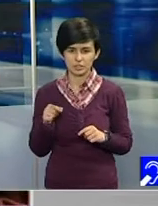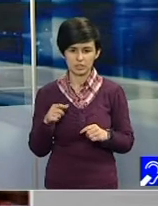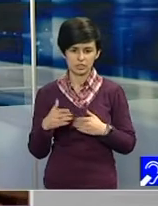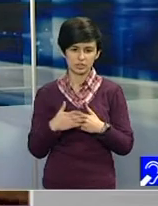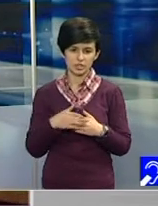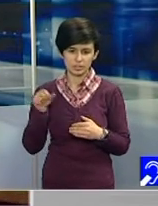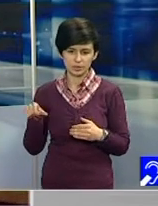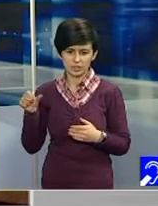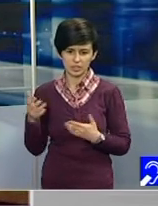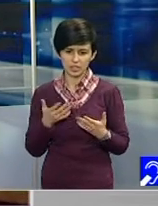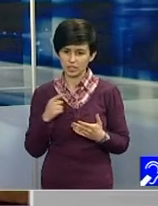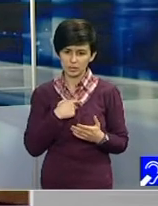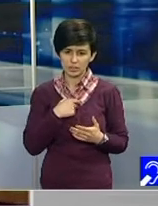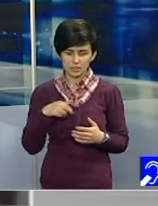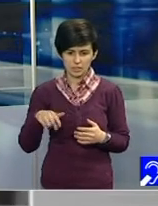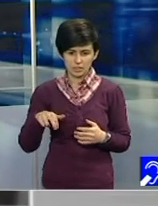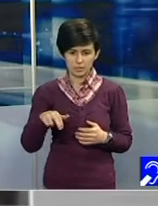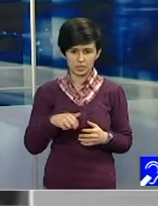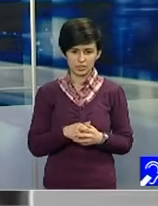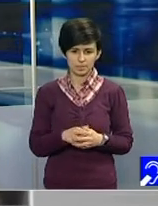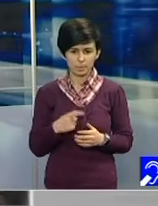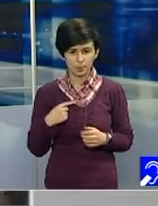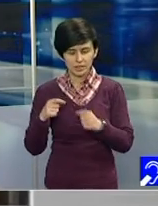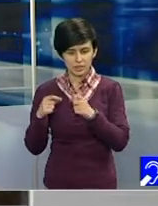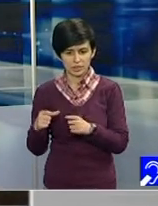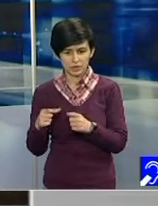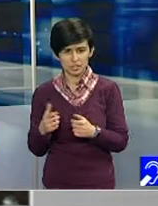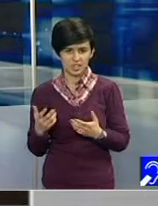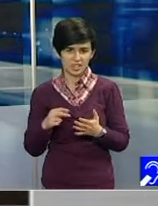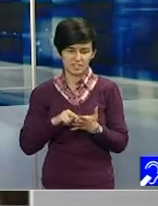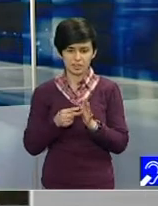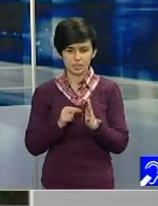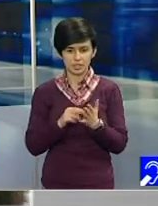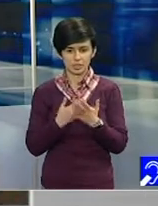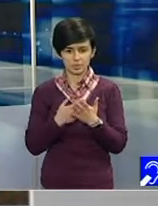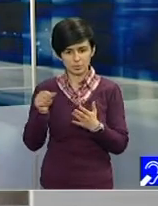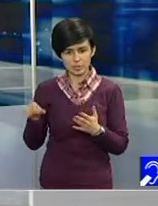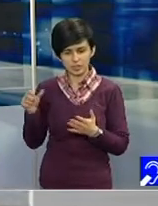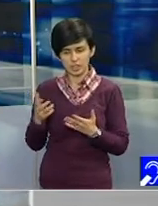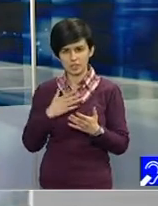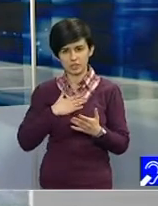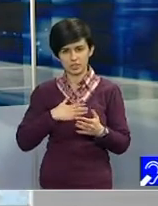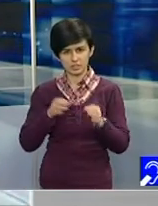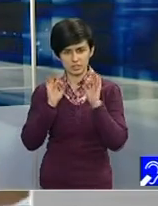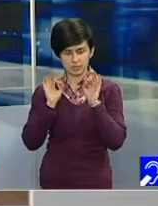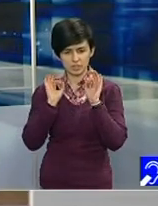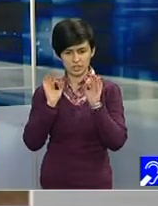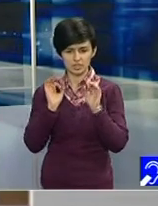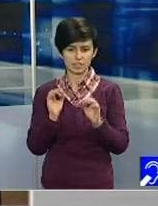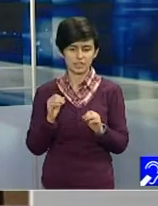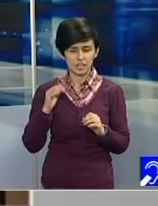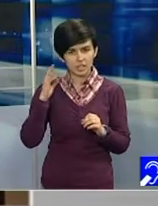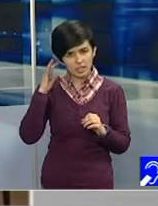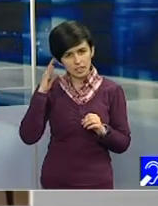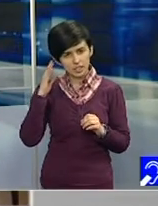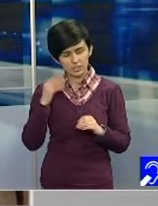Într-o altă încăpere a fost amenajată o sală de curs care găzduiește stagii de pregătire pentru cei care vor să se specializeze în îngrijiri paliative, dar și